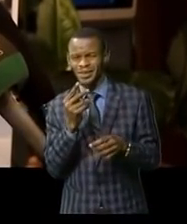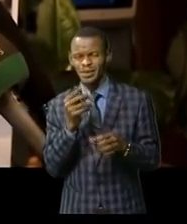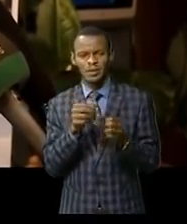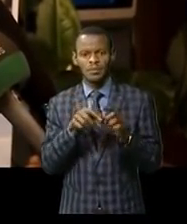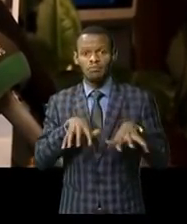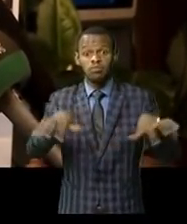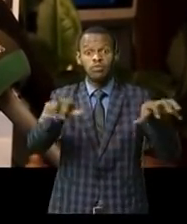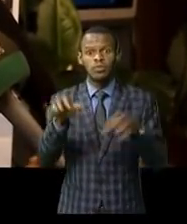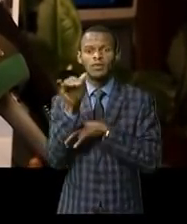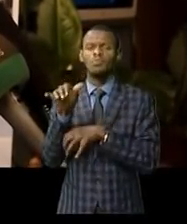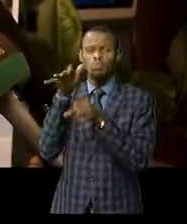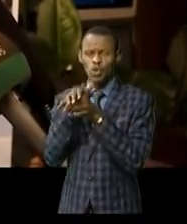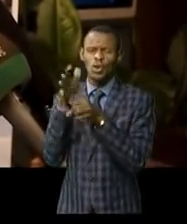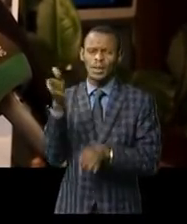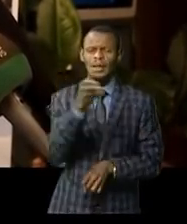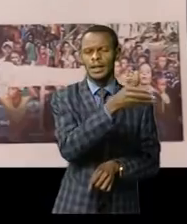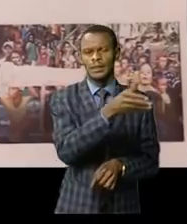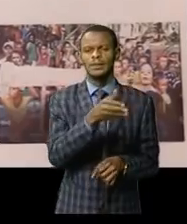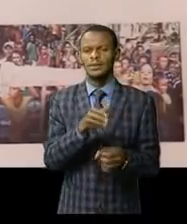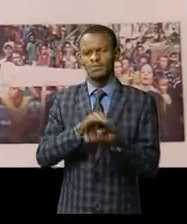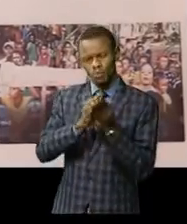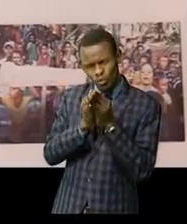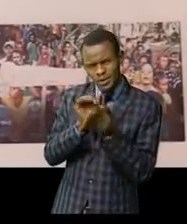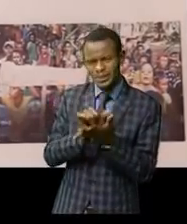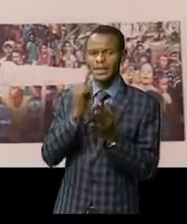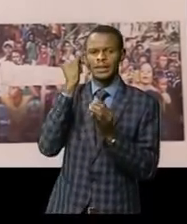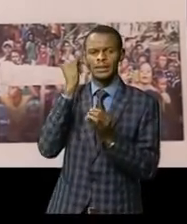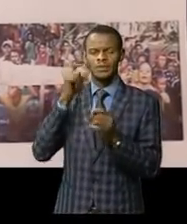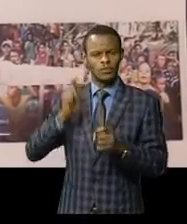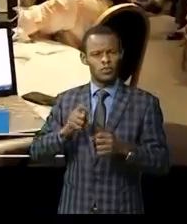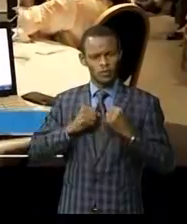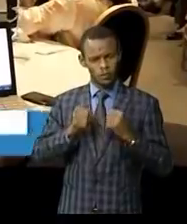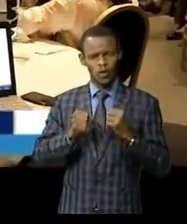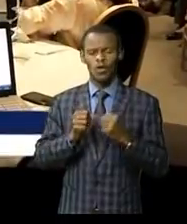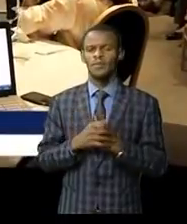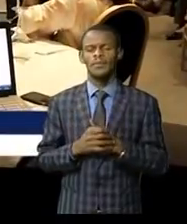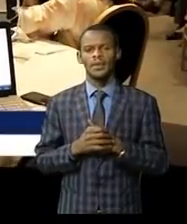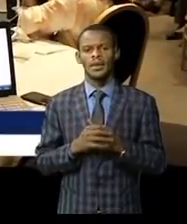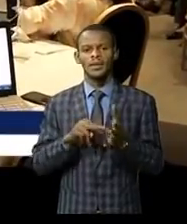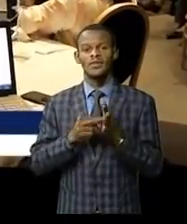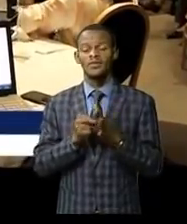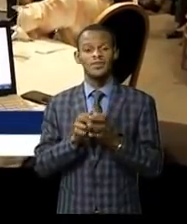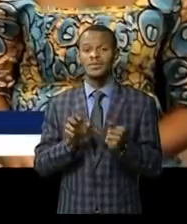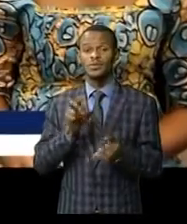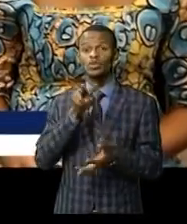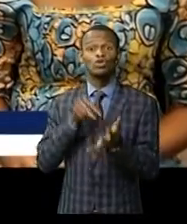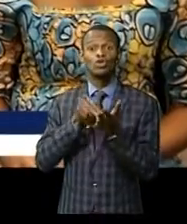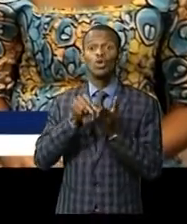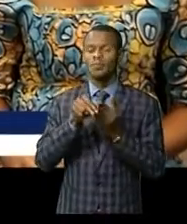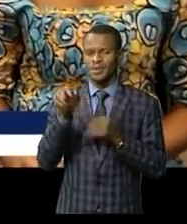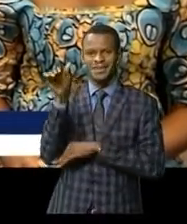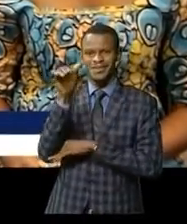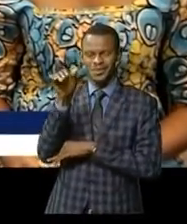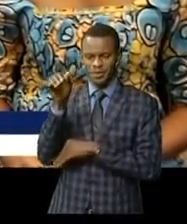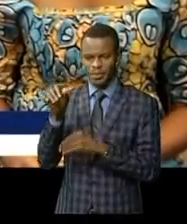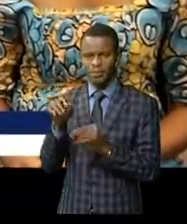enjeu vraiment important à travailler. Plus de 2 millions d'hectares de forêts sont à attribuer aux populations locales